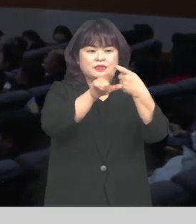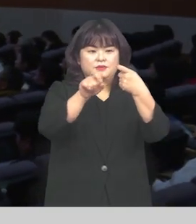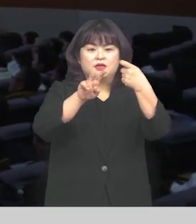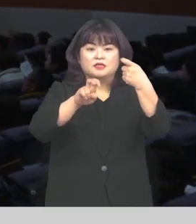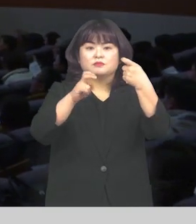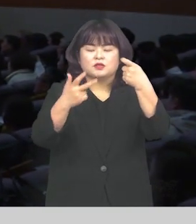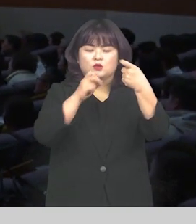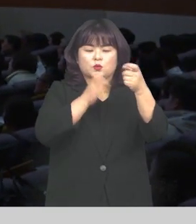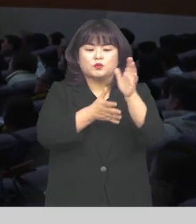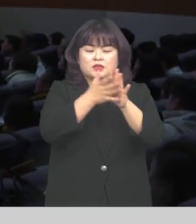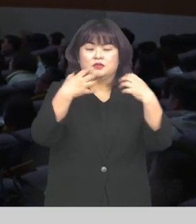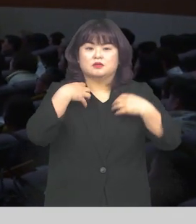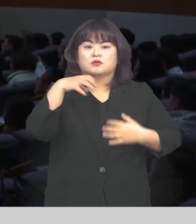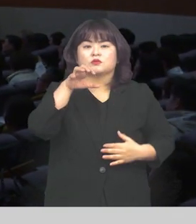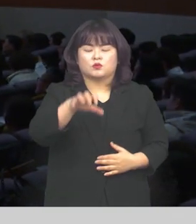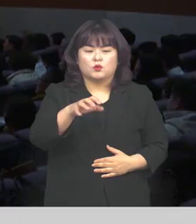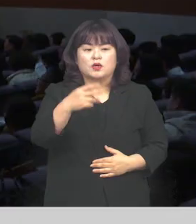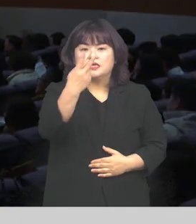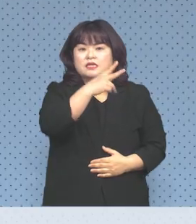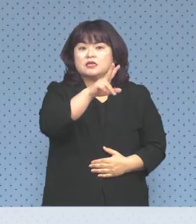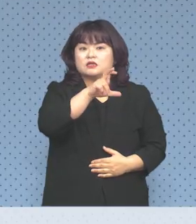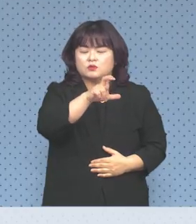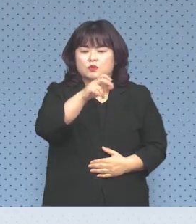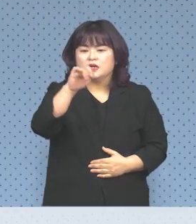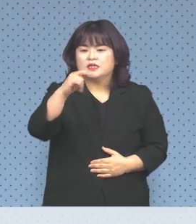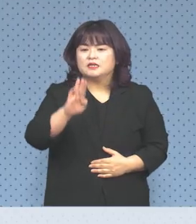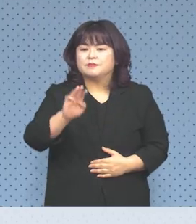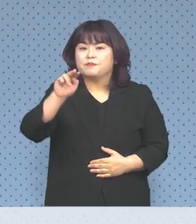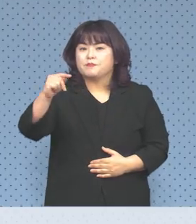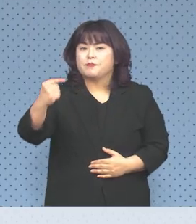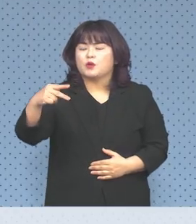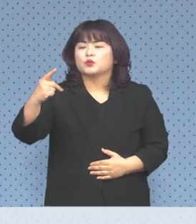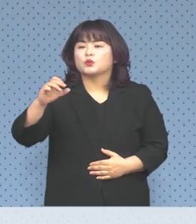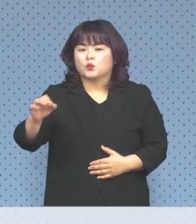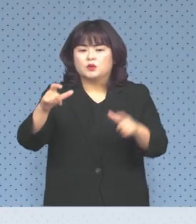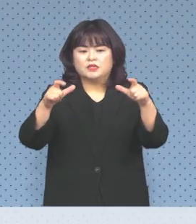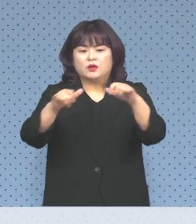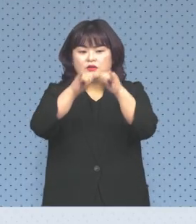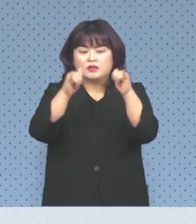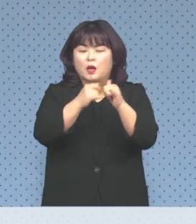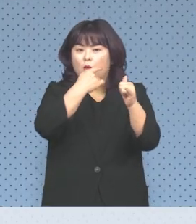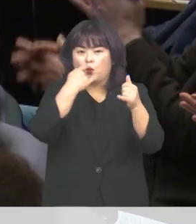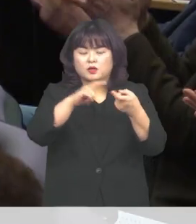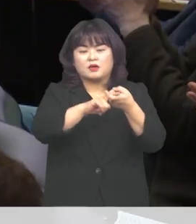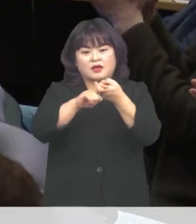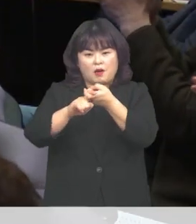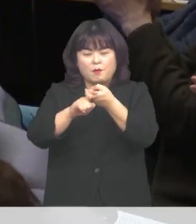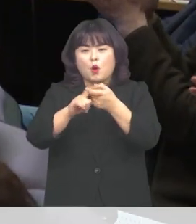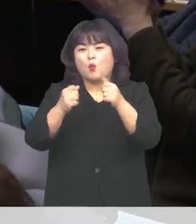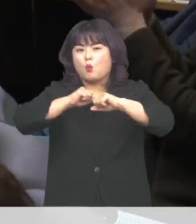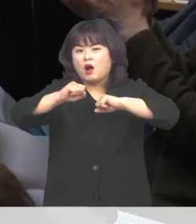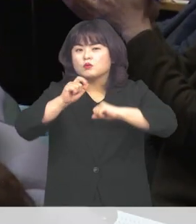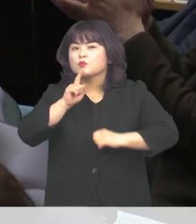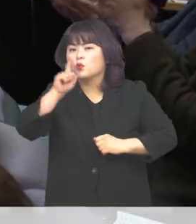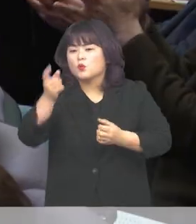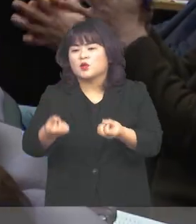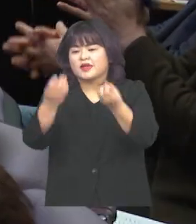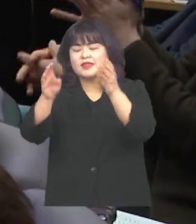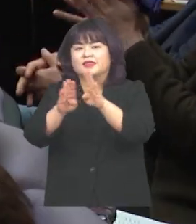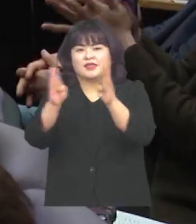용인특례시가 27일 시청 에이스홀에서 2025년 읍면동 지역사회 보장협의체 활동 보고회를